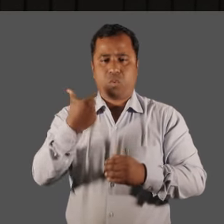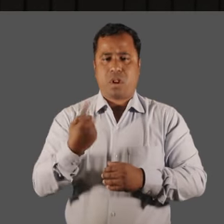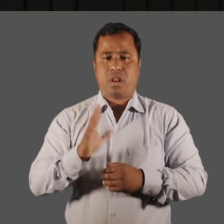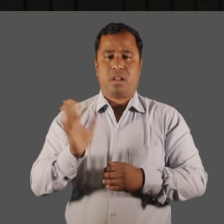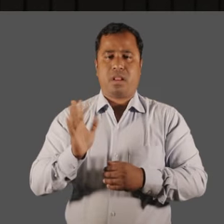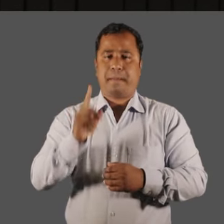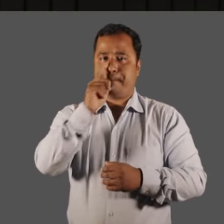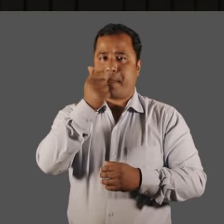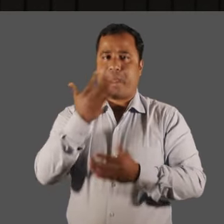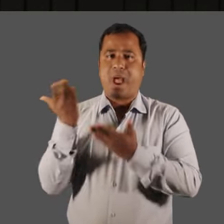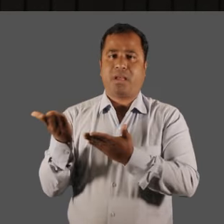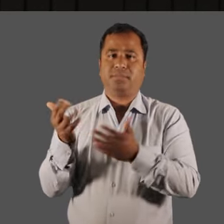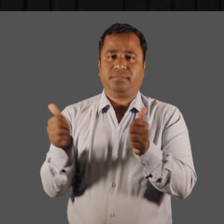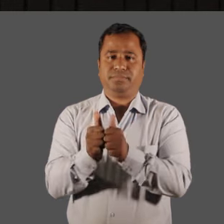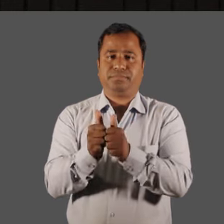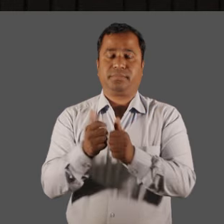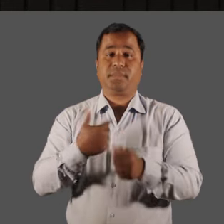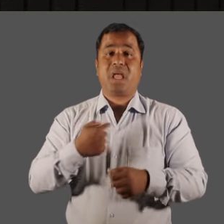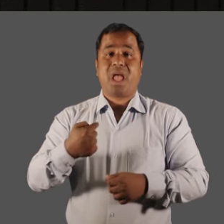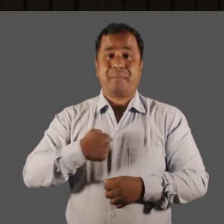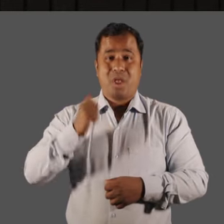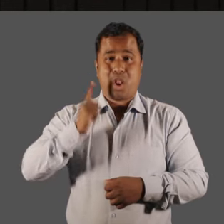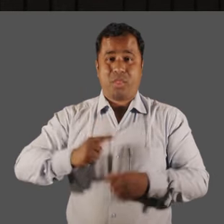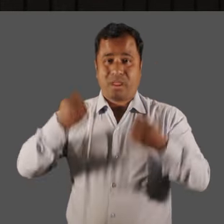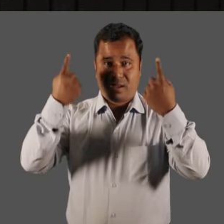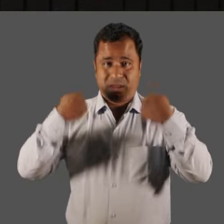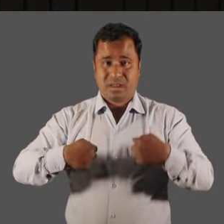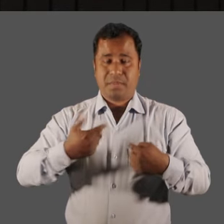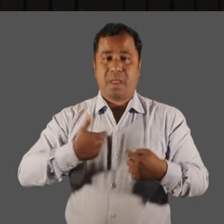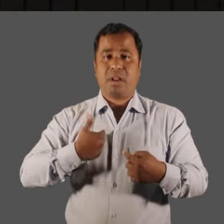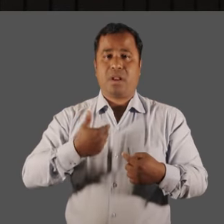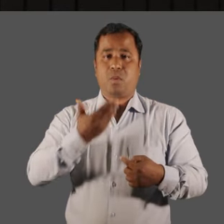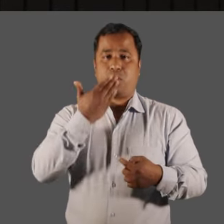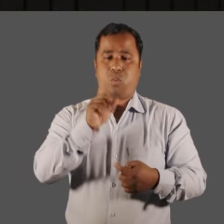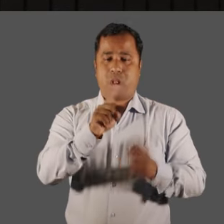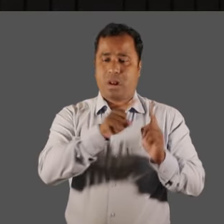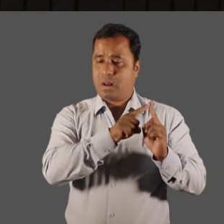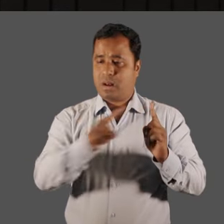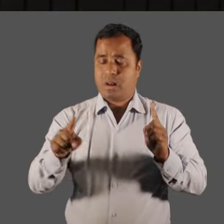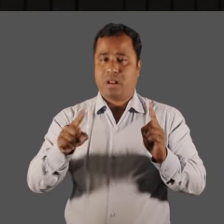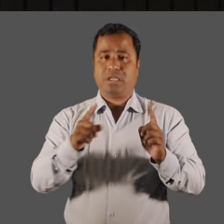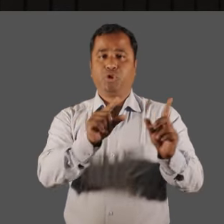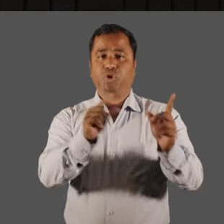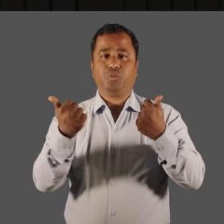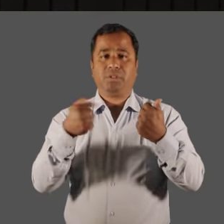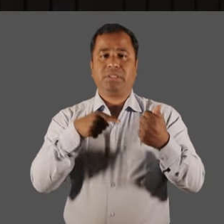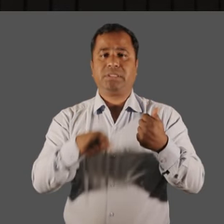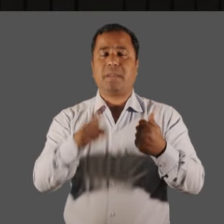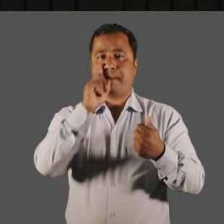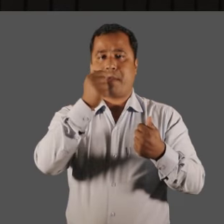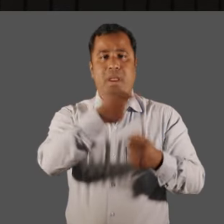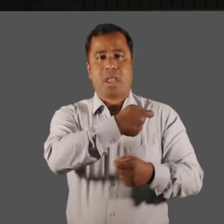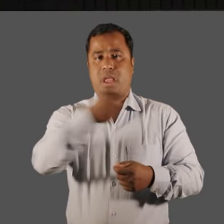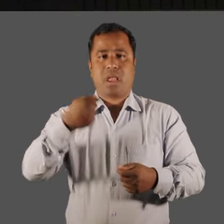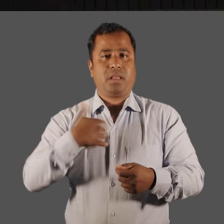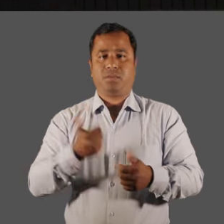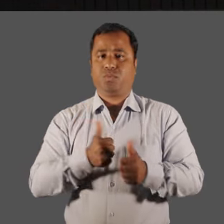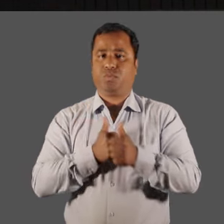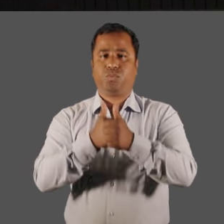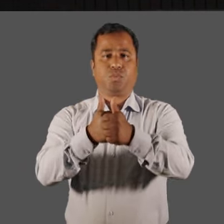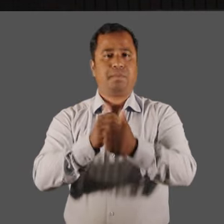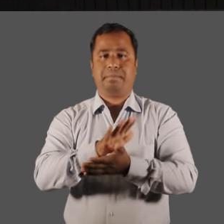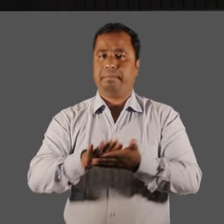আমি একেবারে আমার ভার্সিটি লাইফ পর্যন্ত আমি ফিল করেছি, কখনই আসলে তাদেরকে আমি নিতে পারিনি। আপনার